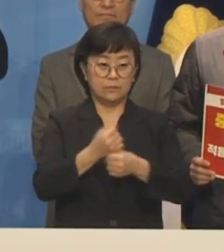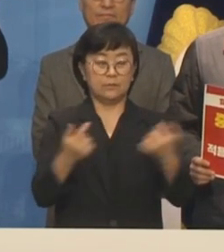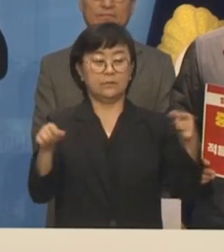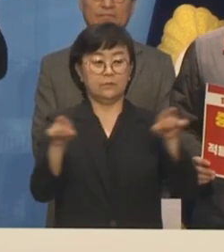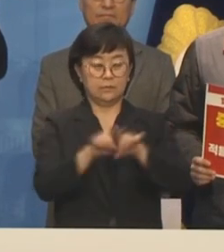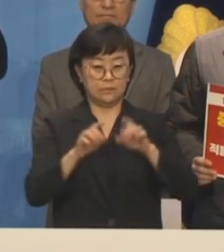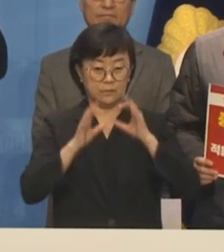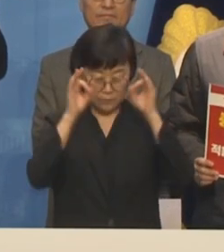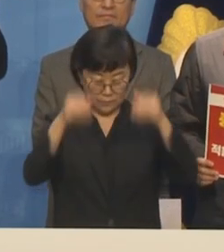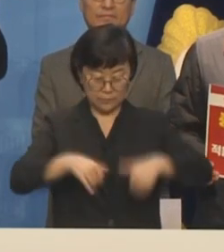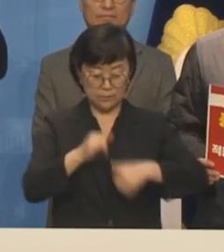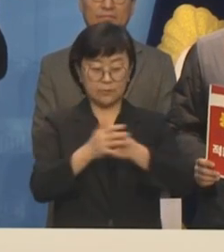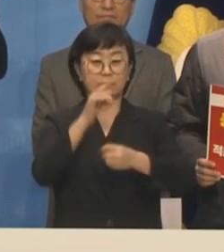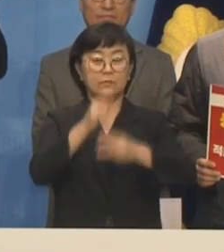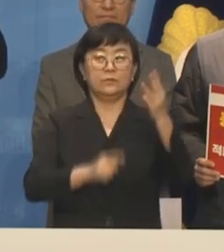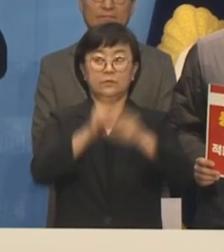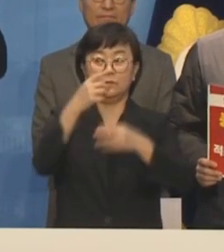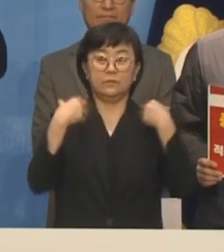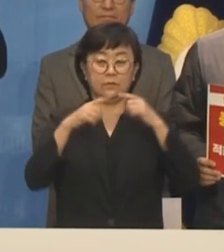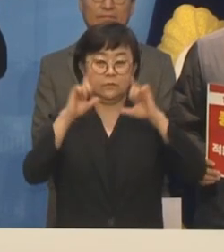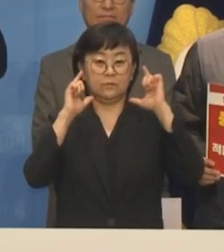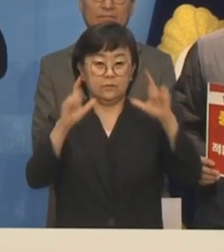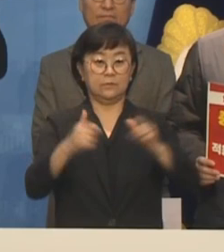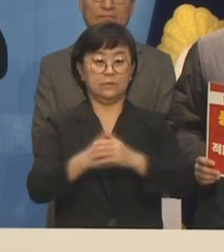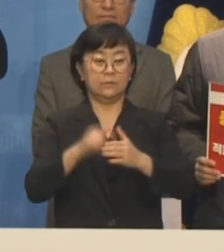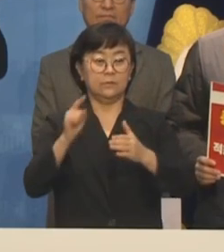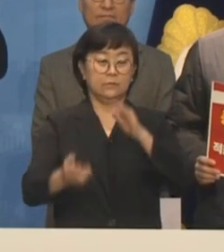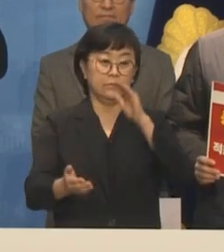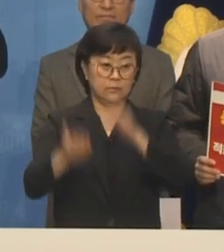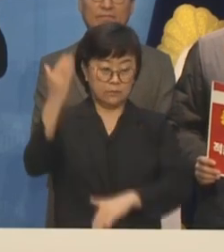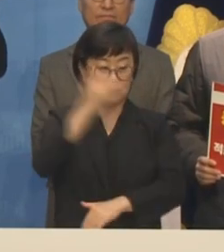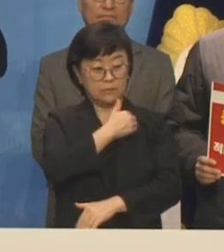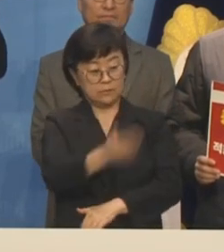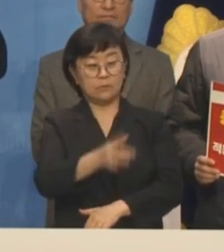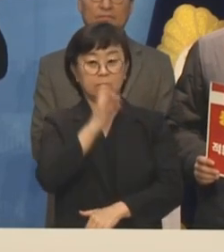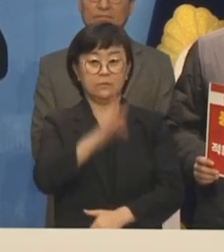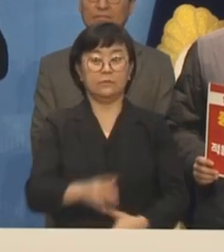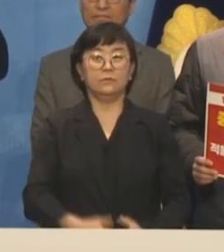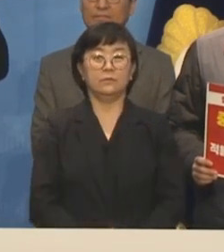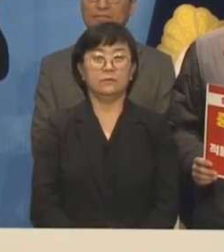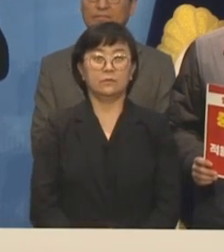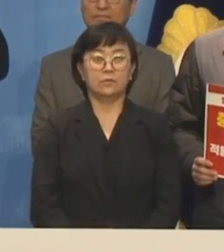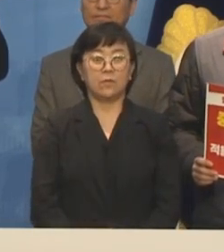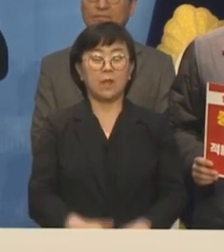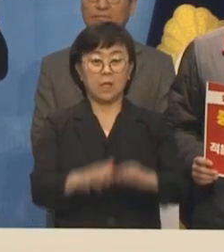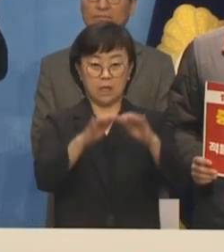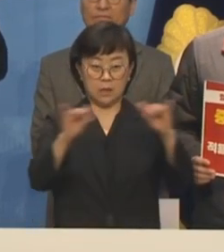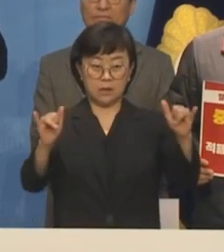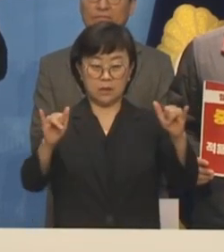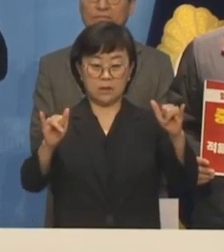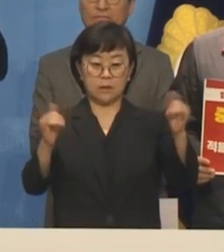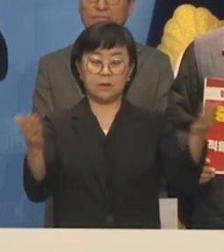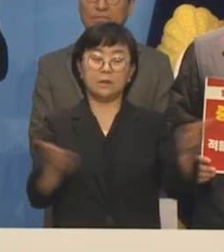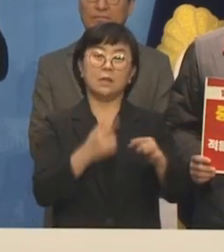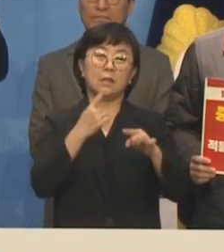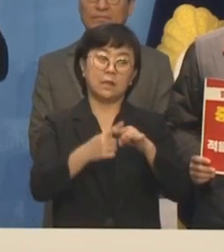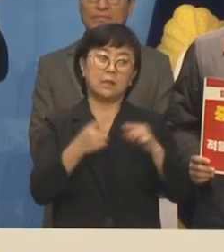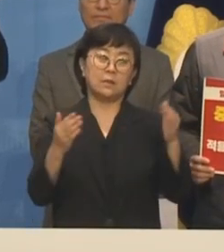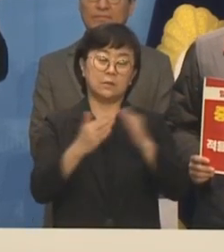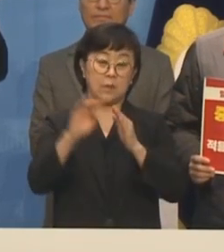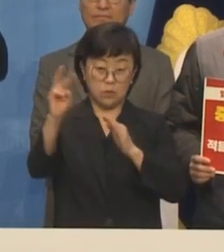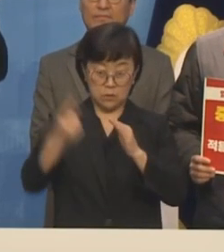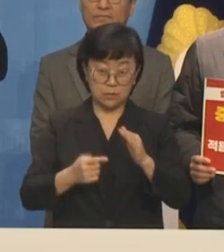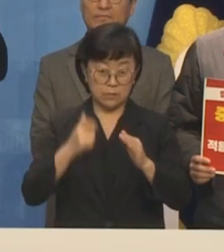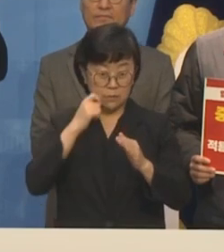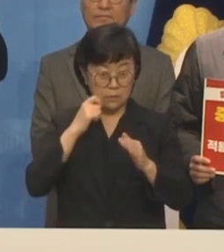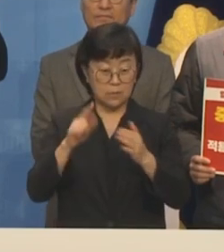될 것입니다. 윤석열 정부에 경고합니다. 이 이상 방치해서는 안 됩니다. 인간이 일하다가 집에 돌아오지